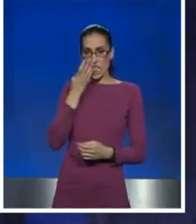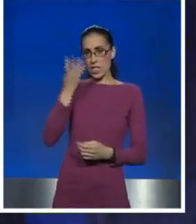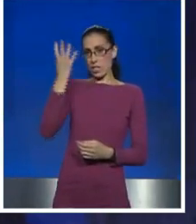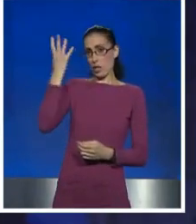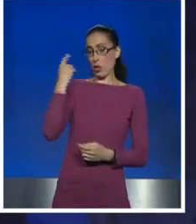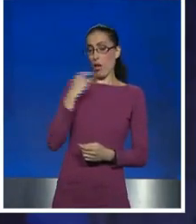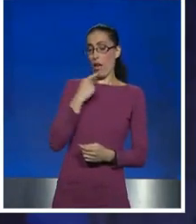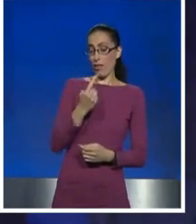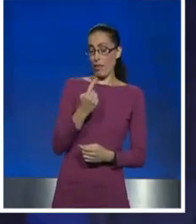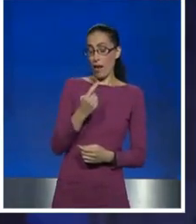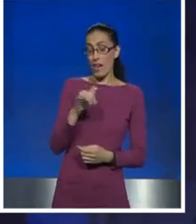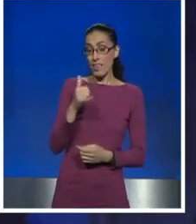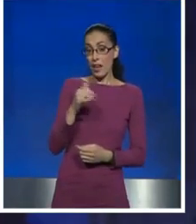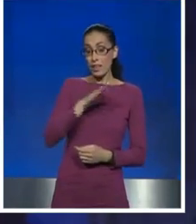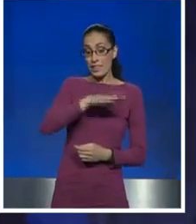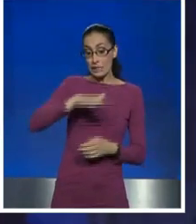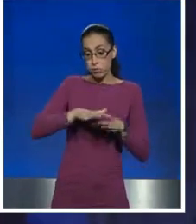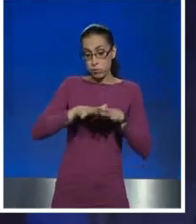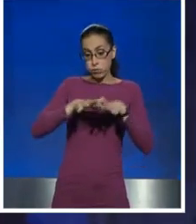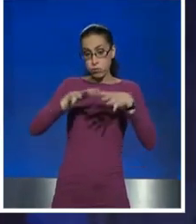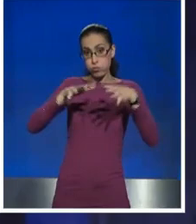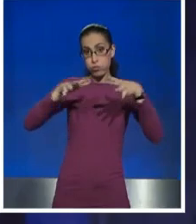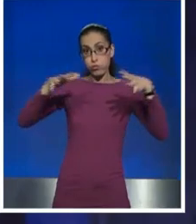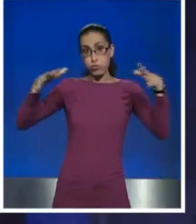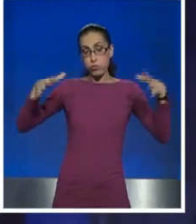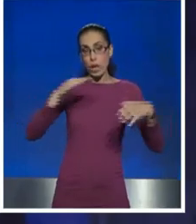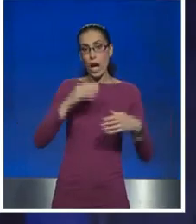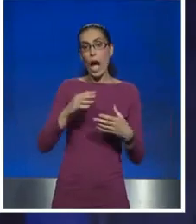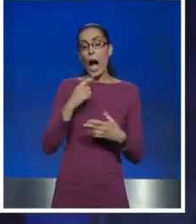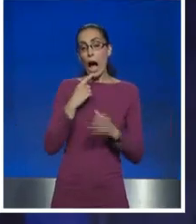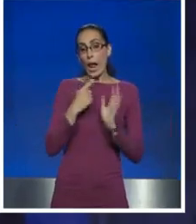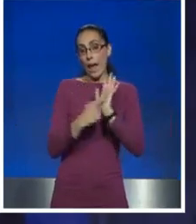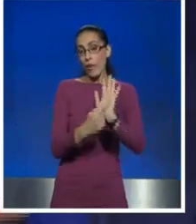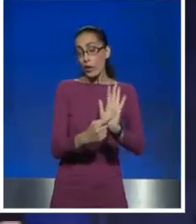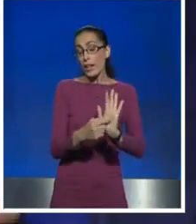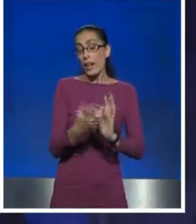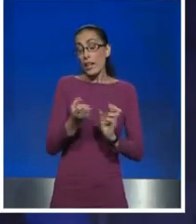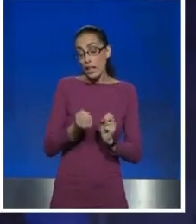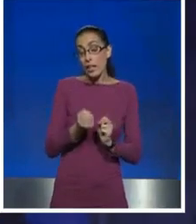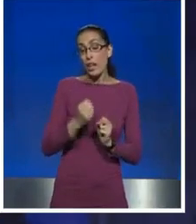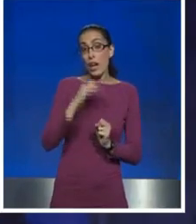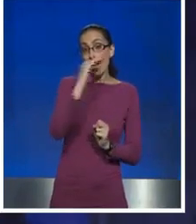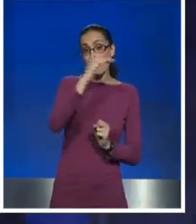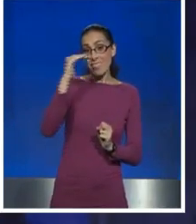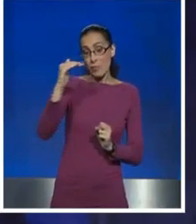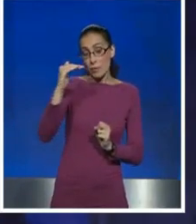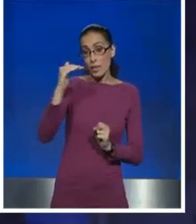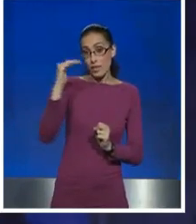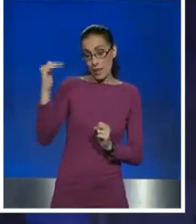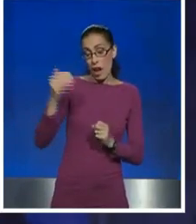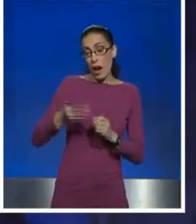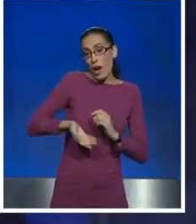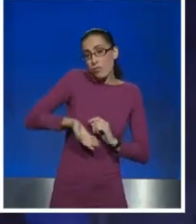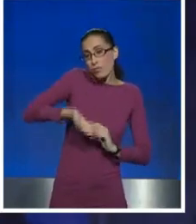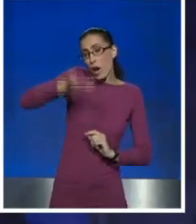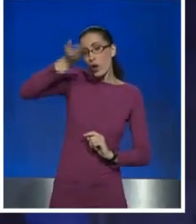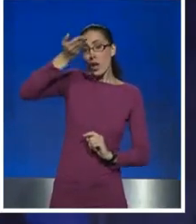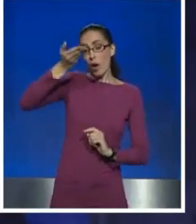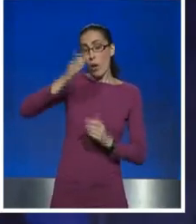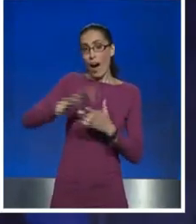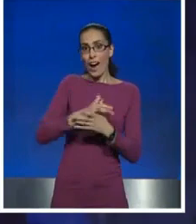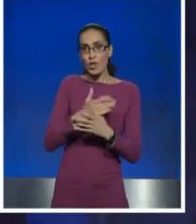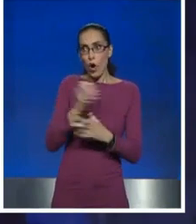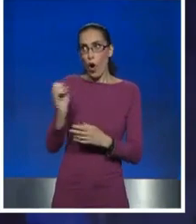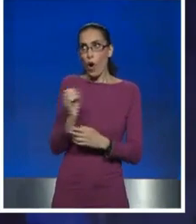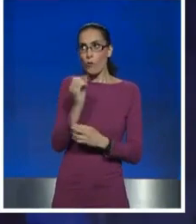minħabba l-overpopulation sew jolew il-bini u l-kirijiet. U hekk ġara, għax is-supply and demand hija